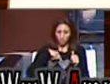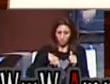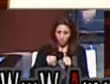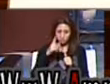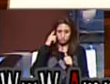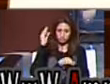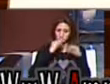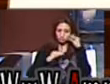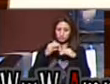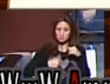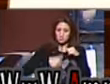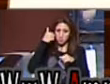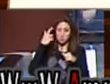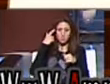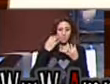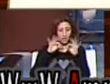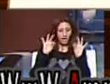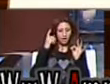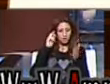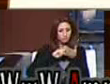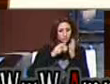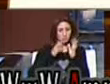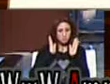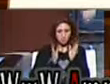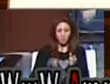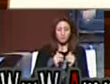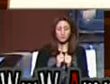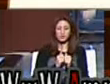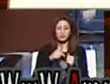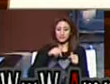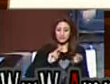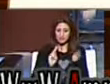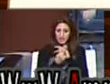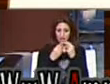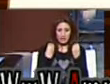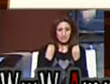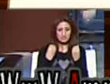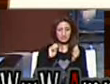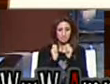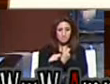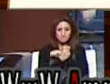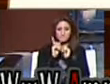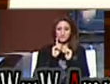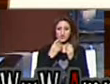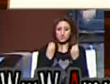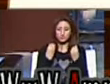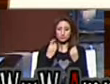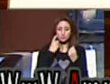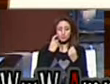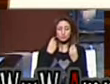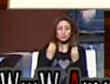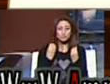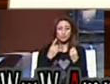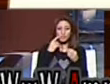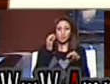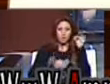القادمه يكون في حل. هو الامور دلوقتي مستقره، يعني الوضع لم يحدث فيه تغيير حتى هذه اللحظه، ولكن تصرف قرار